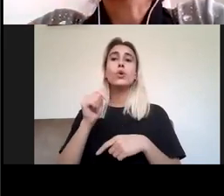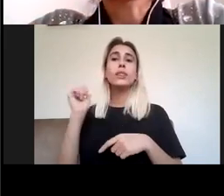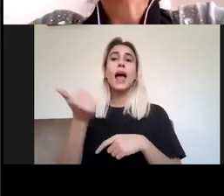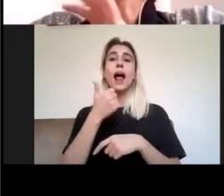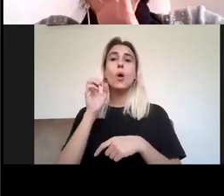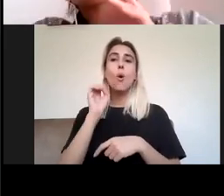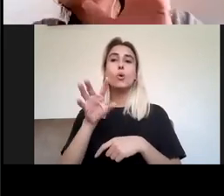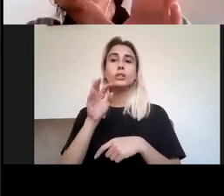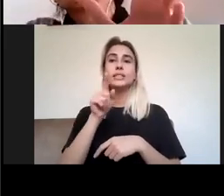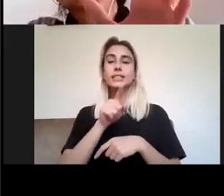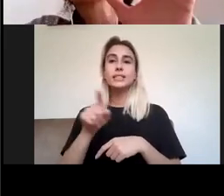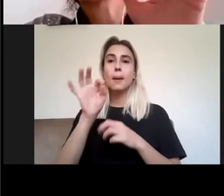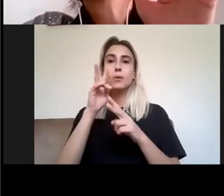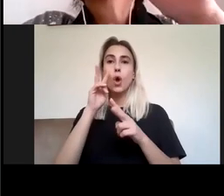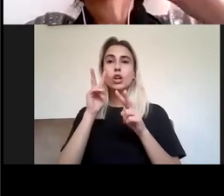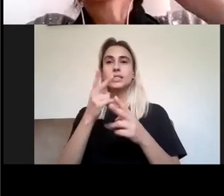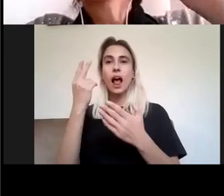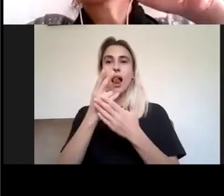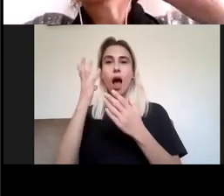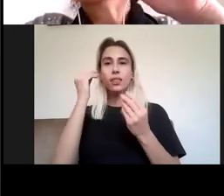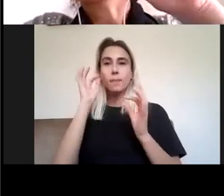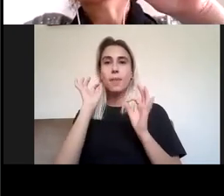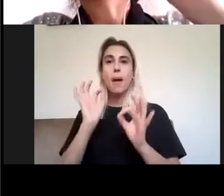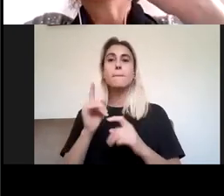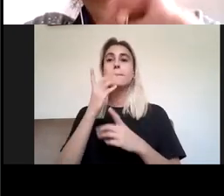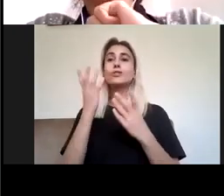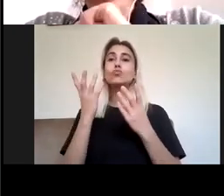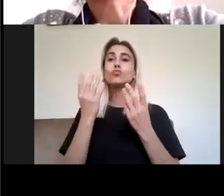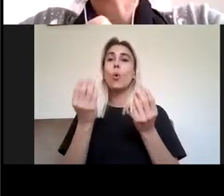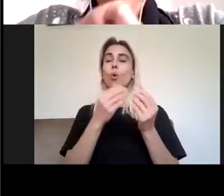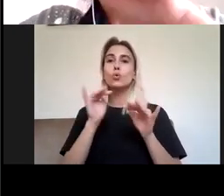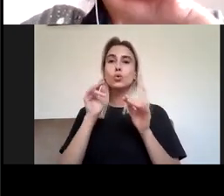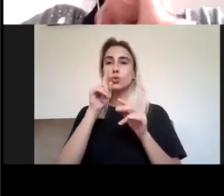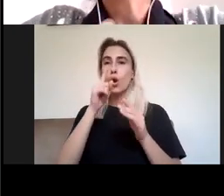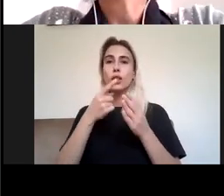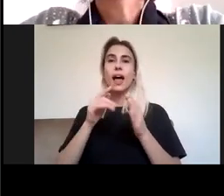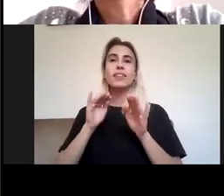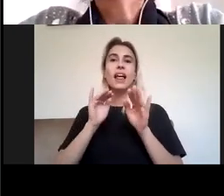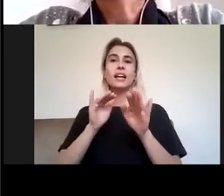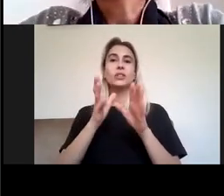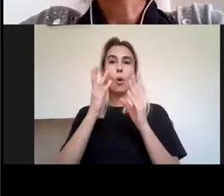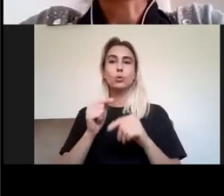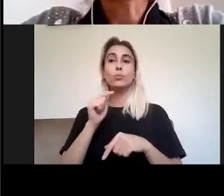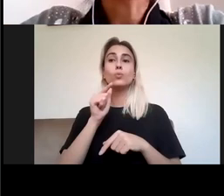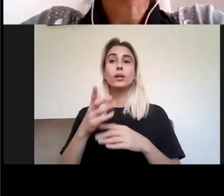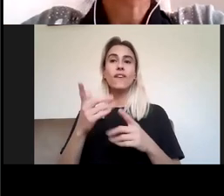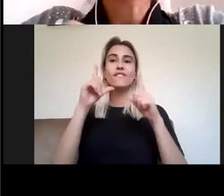hocalarımız bizlere hem görsel anlamda hem de birçok noktada destek oldular. Şimdi burada tabii bir fotoğrafım var. Fotoğrafı da